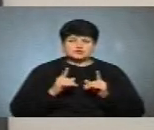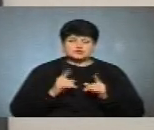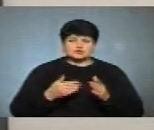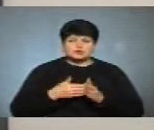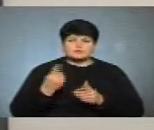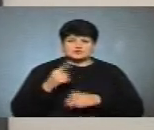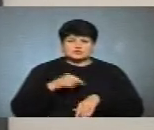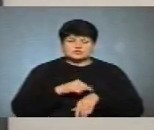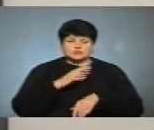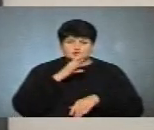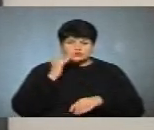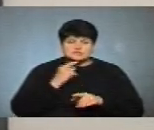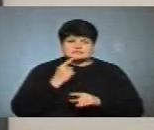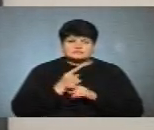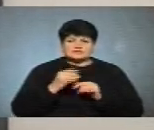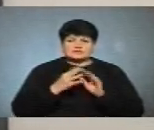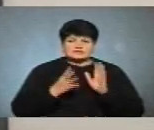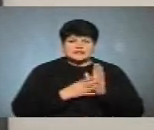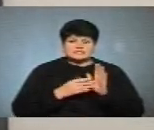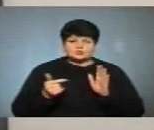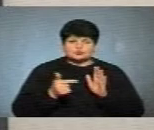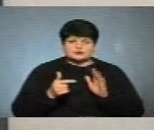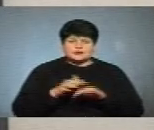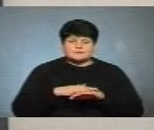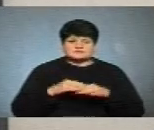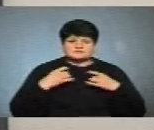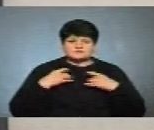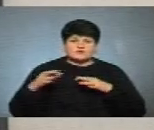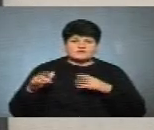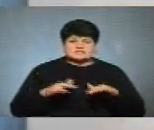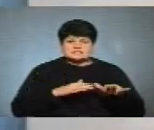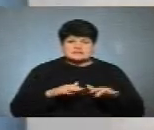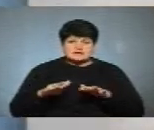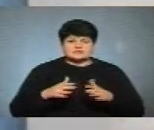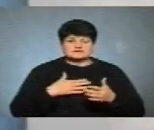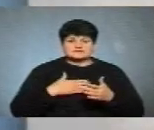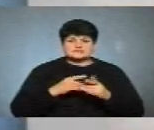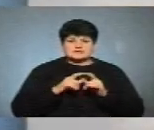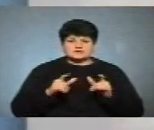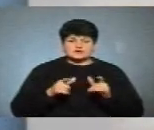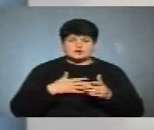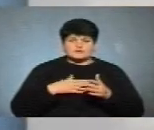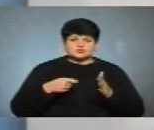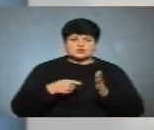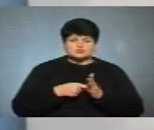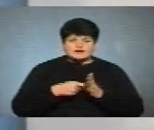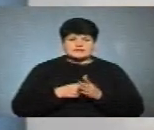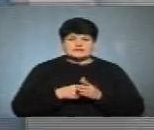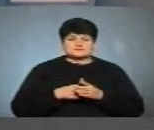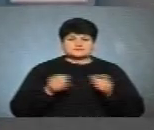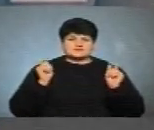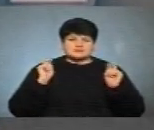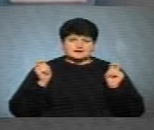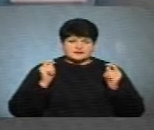ночі. Також заборона з 19 грудня масових святкових заходів, закладах громадського харчування, йдеться там про банкети масові